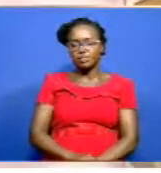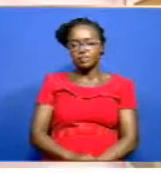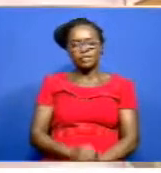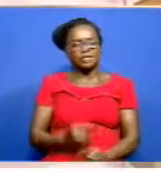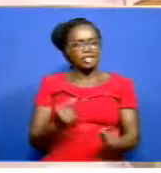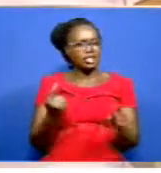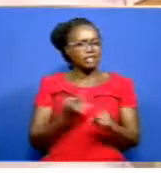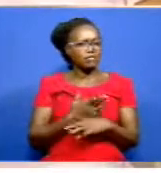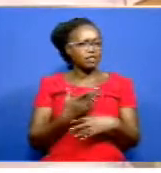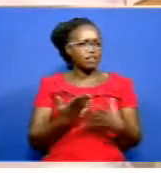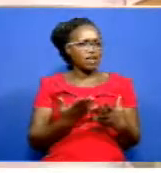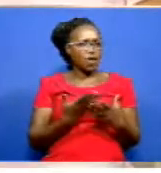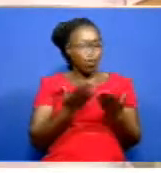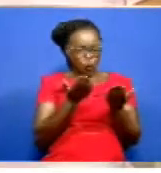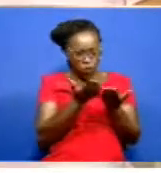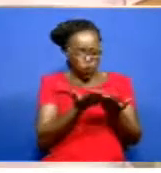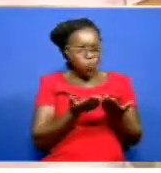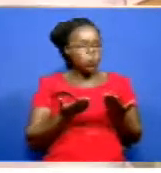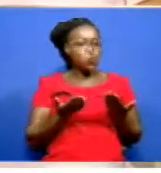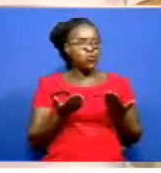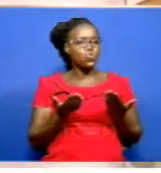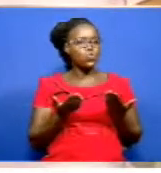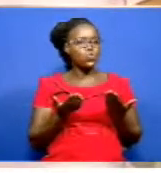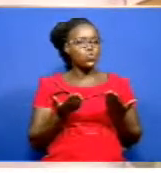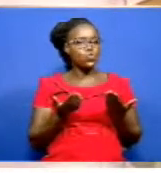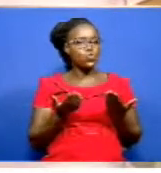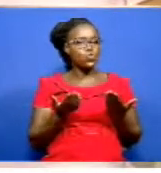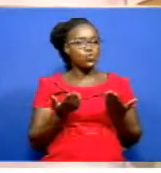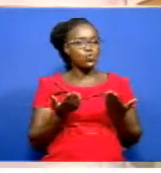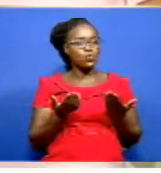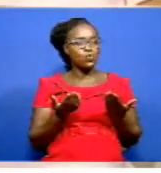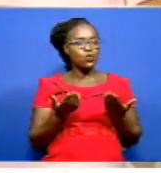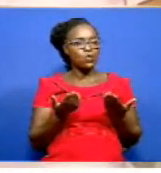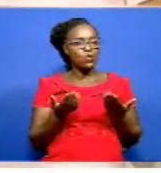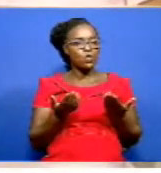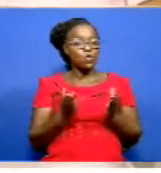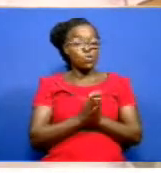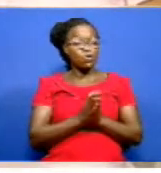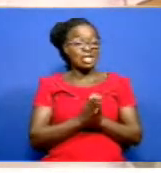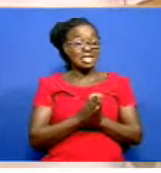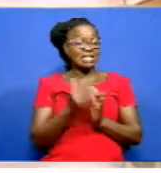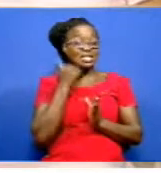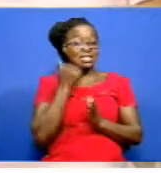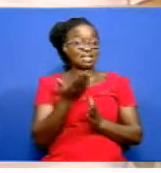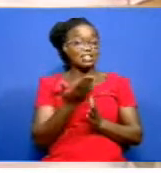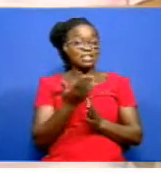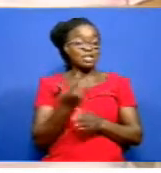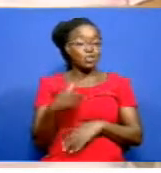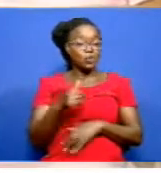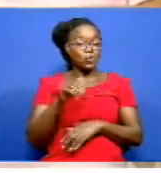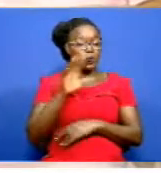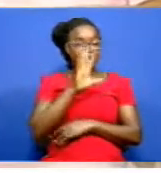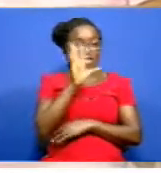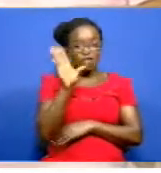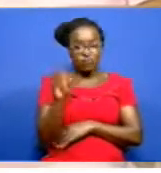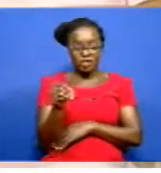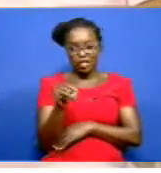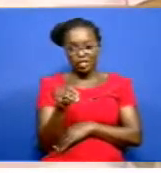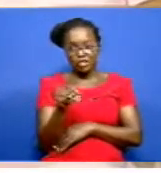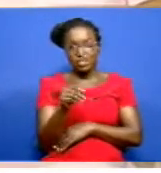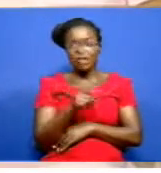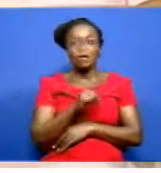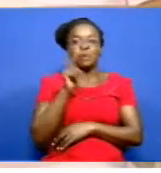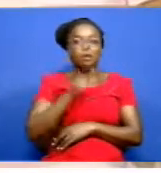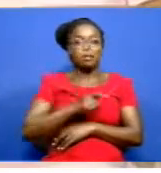Tunatofautishaje kurogwa na ugonjwa huu? Manake sisi ni wa Afrika. Sasa lazima